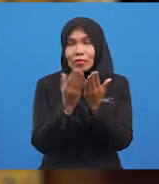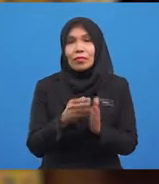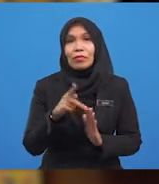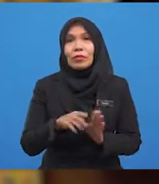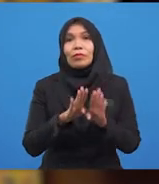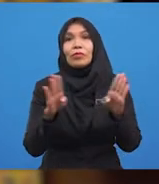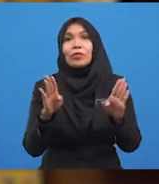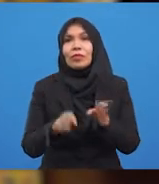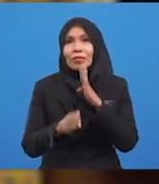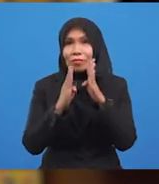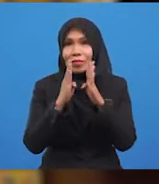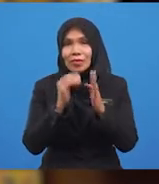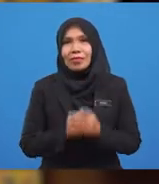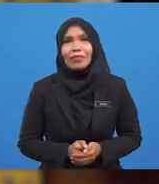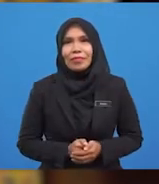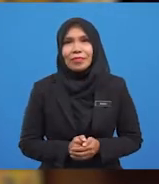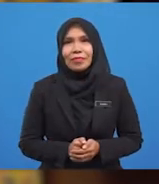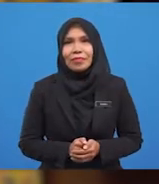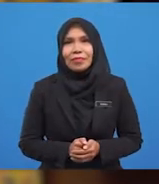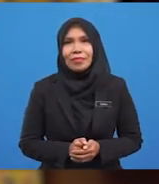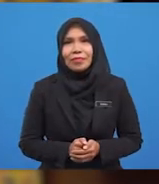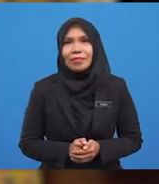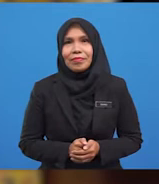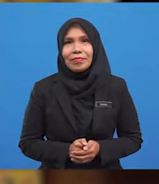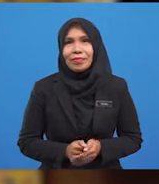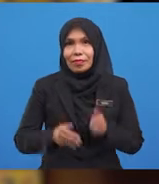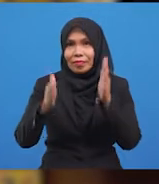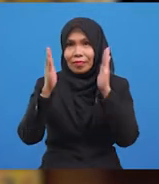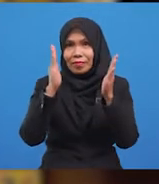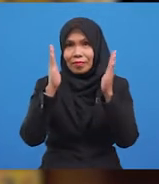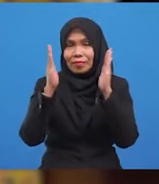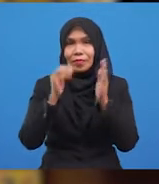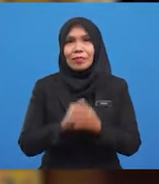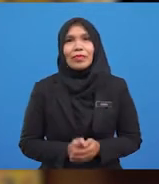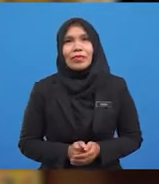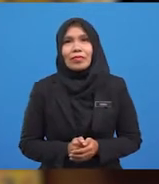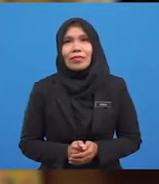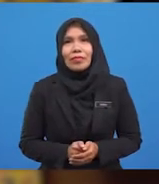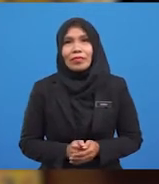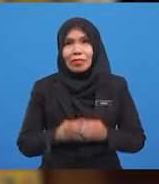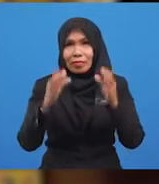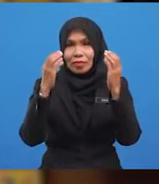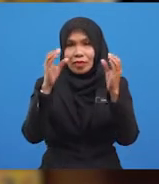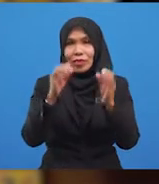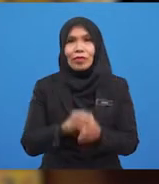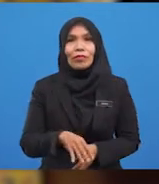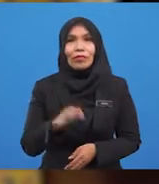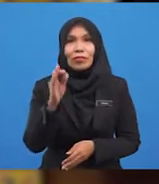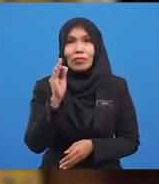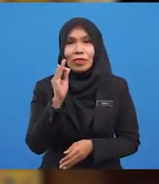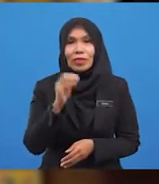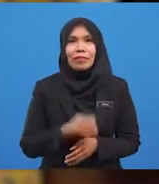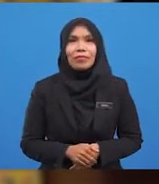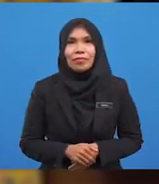ke ruangan pembelajaran Bahasa Melayu bersama-sama saya, Cikgu Fiza dari